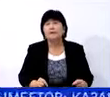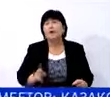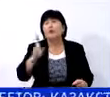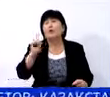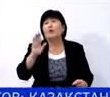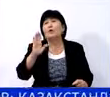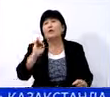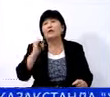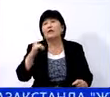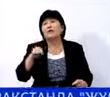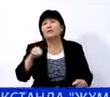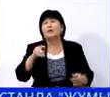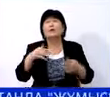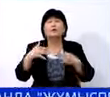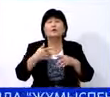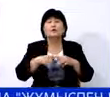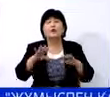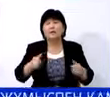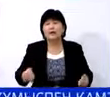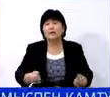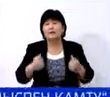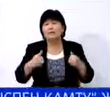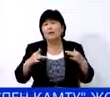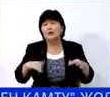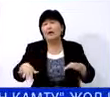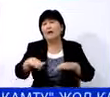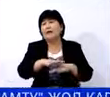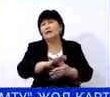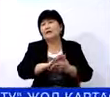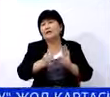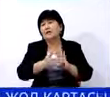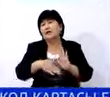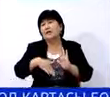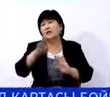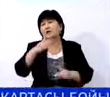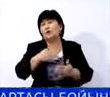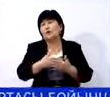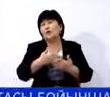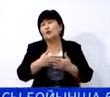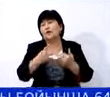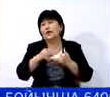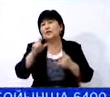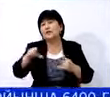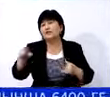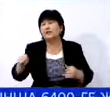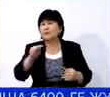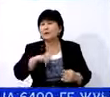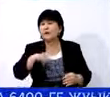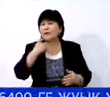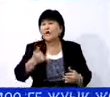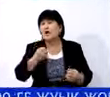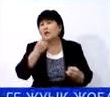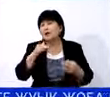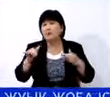Covid-пен күресте тасада қалмай, бар күш жігерін жұмсап, халықтың жағдайының жақсаруына үлес қосқан жерлестеріміздің еңбегі еленді. Сауапты